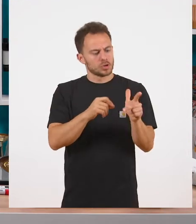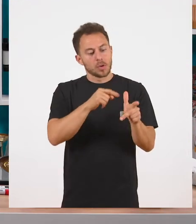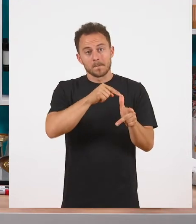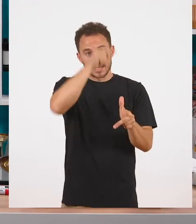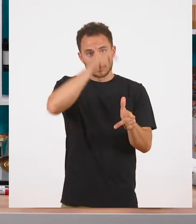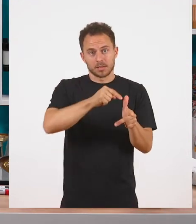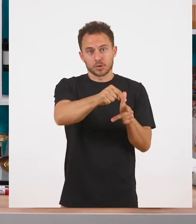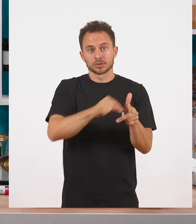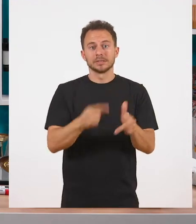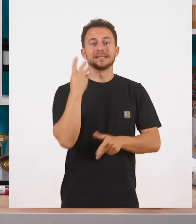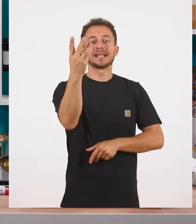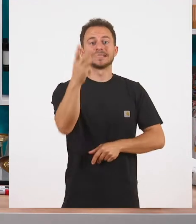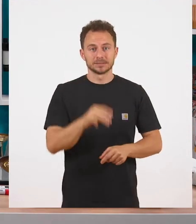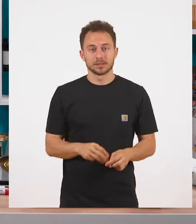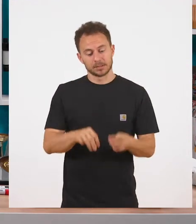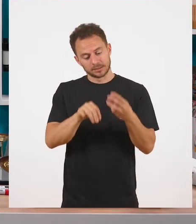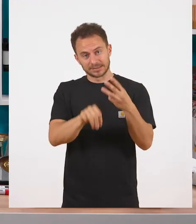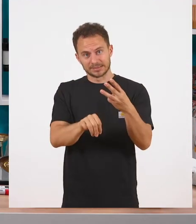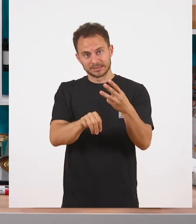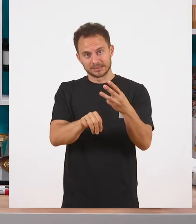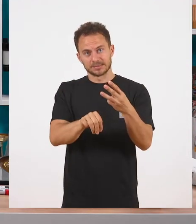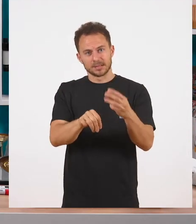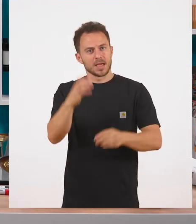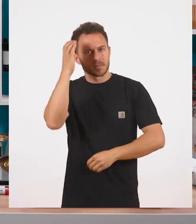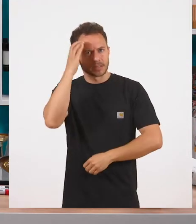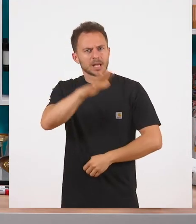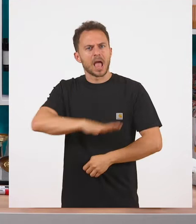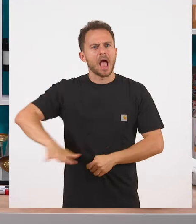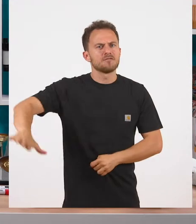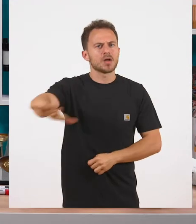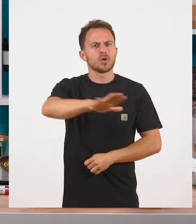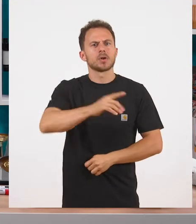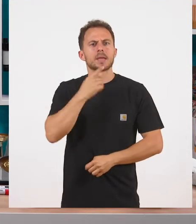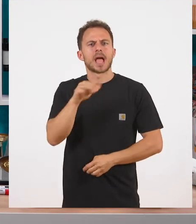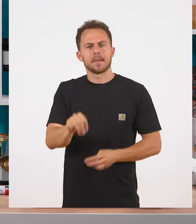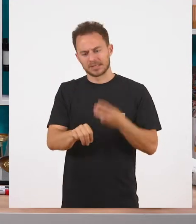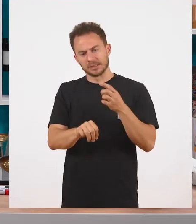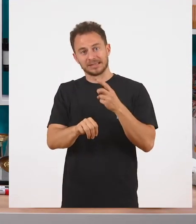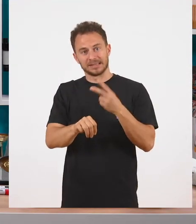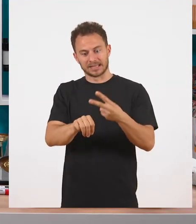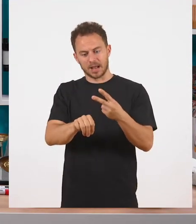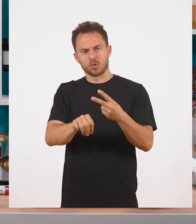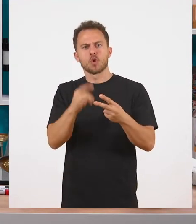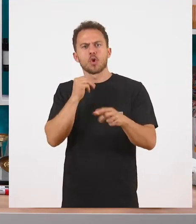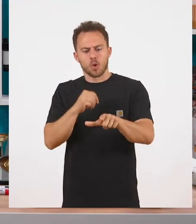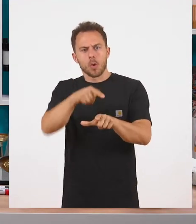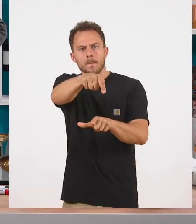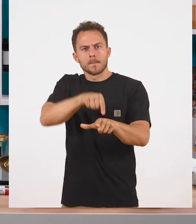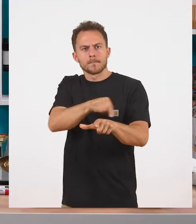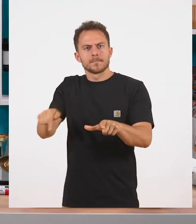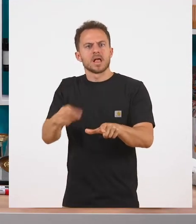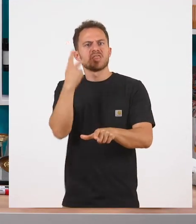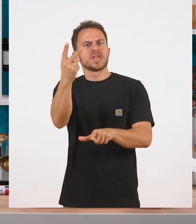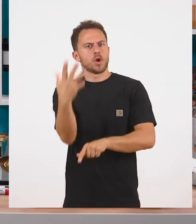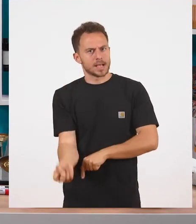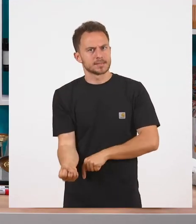διαστάσεις. Θυμίσου, το εμβαδόν τον μετράμε στο τετράγωνο, γιατί είναι μια επιφάνεια με δύο διαστάσεις. Ας δούμε